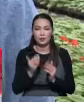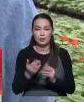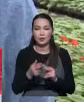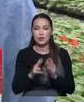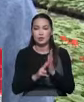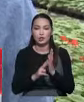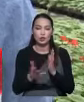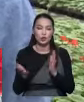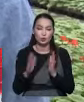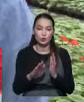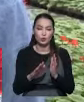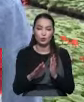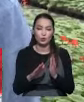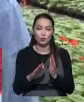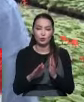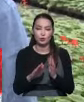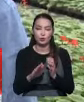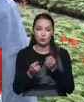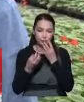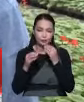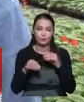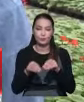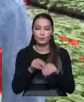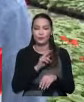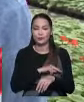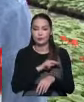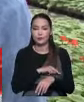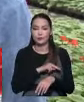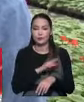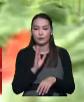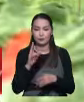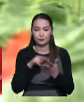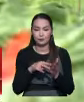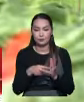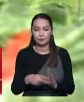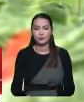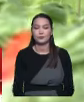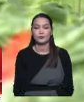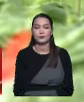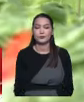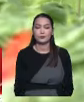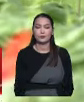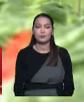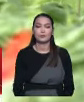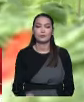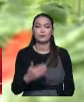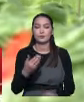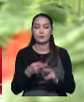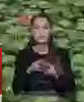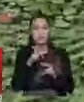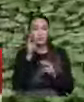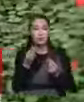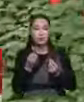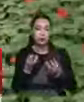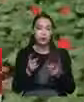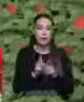адам гүл өсіру жұмысында жұмыс атқарып жатыр. Көздің жауын алатын жайқалған гүл түптері